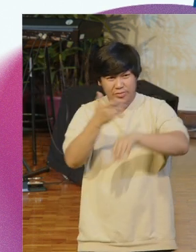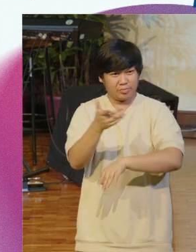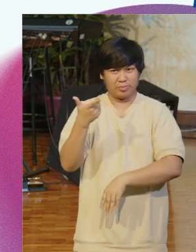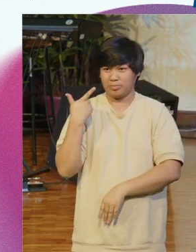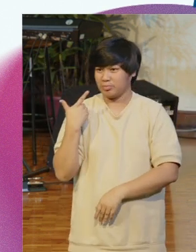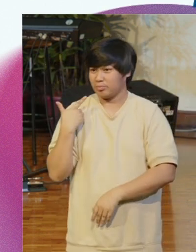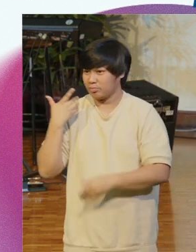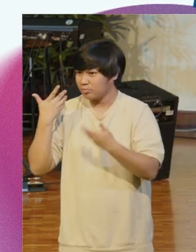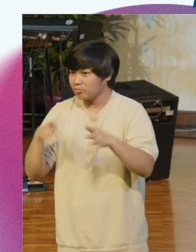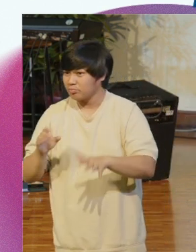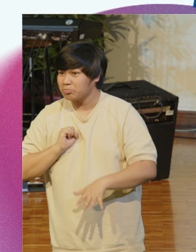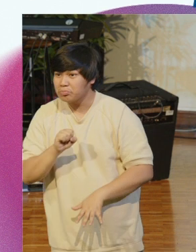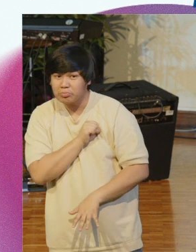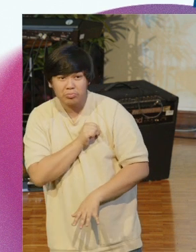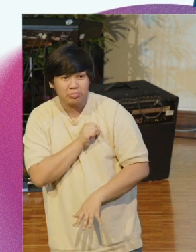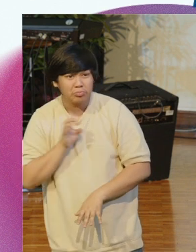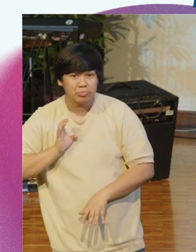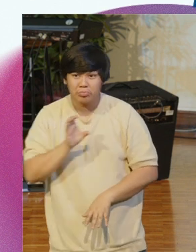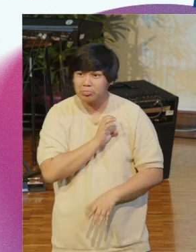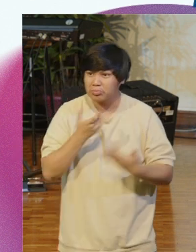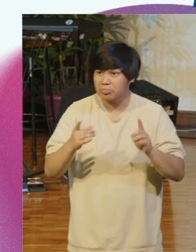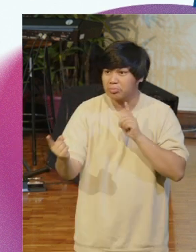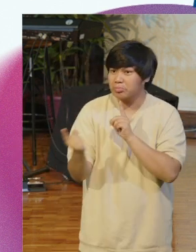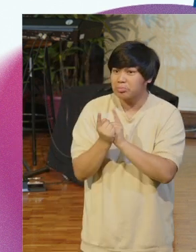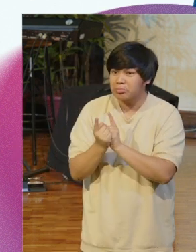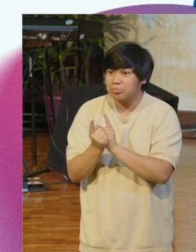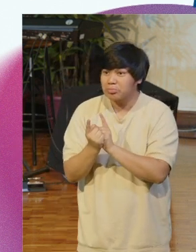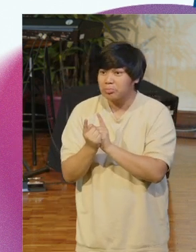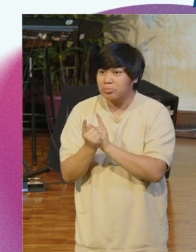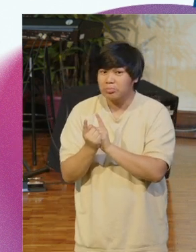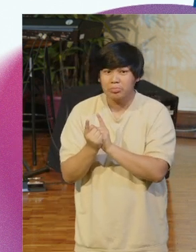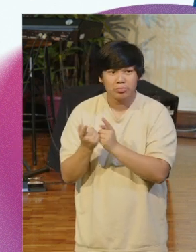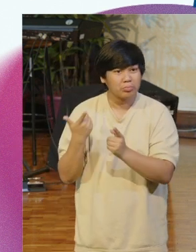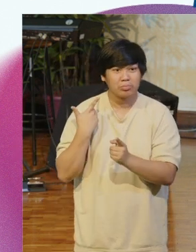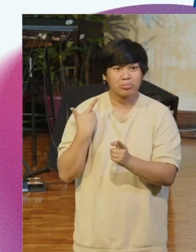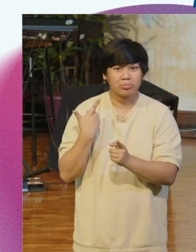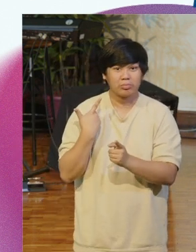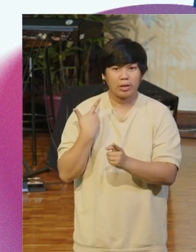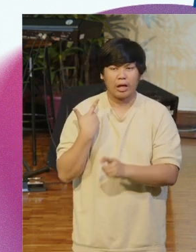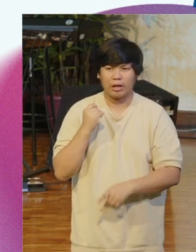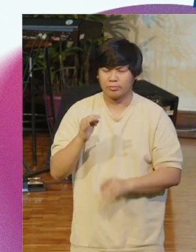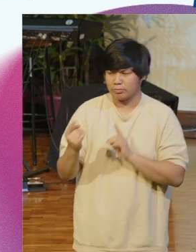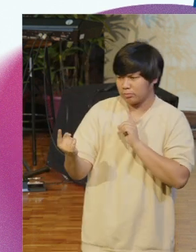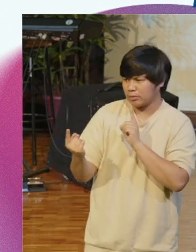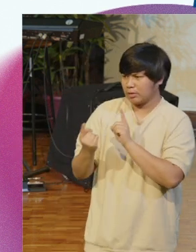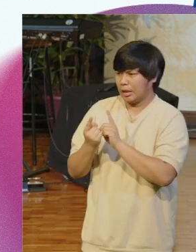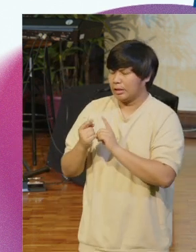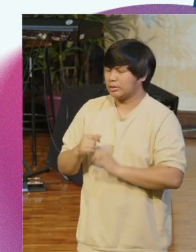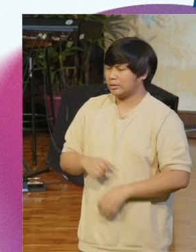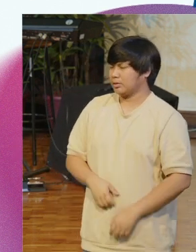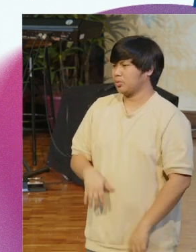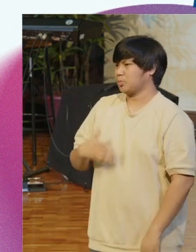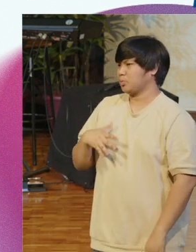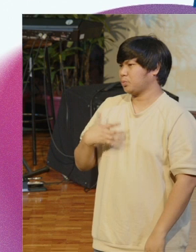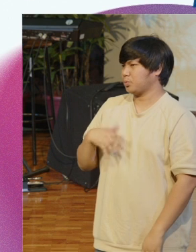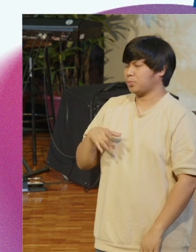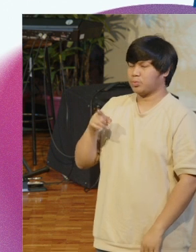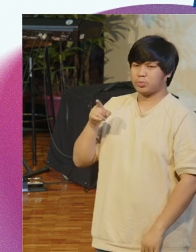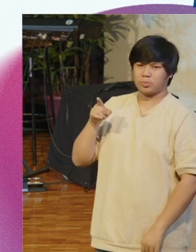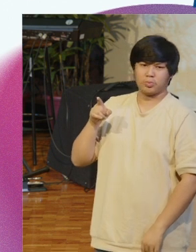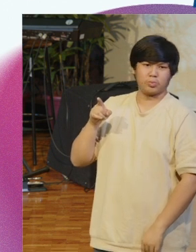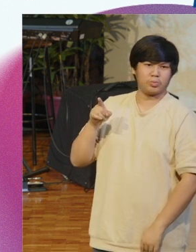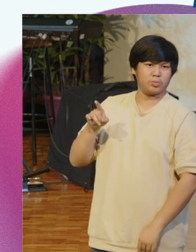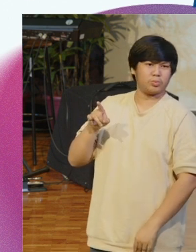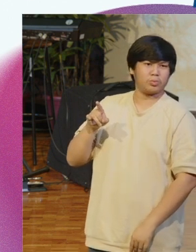ganong karanasan, hindi po ba parang medyo nakaka-intimidate, no? Sa